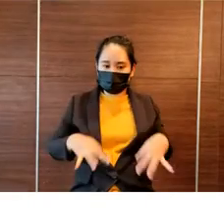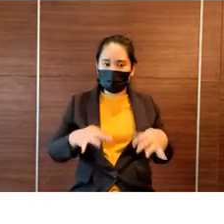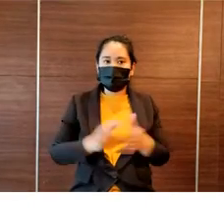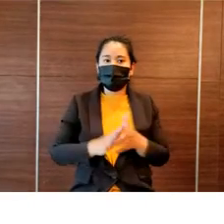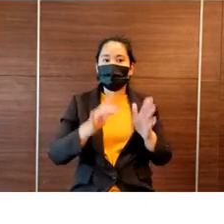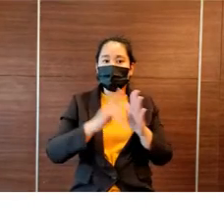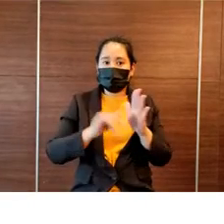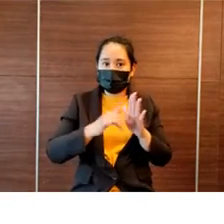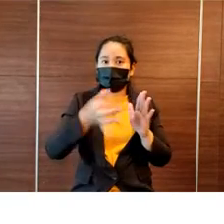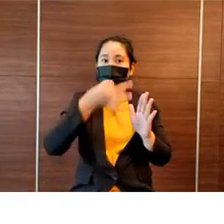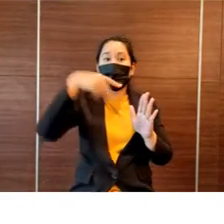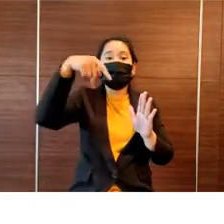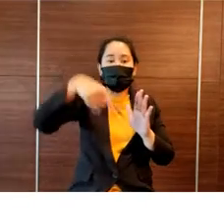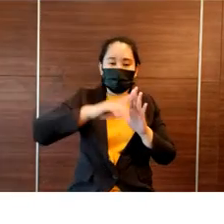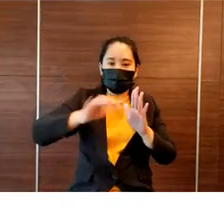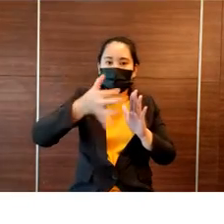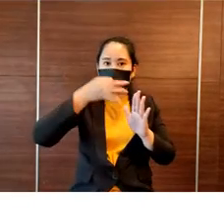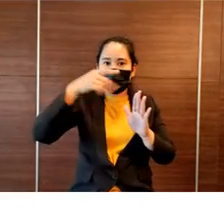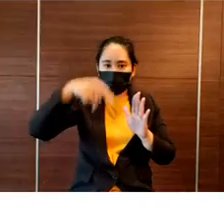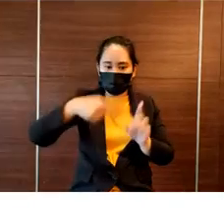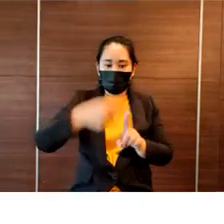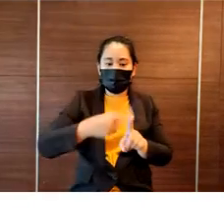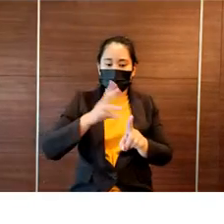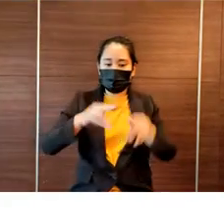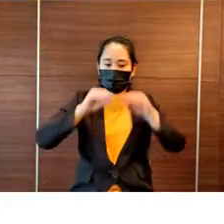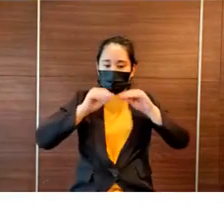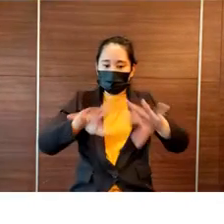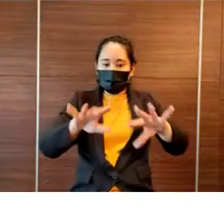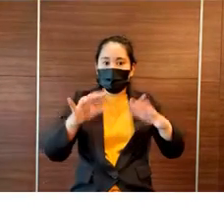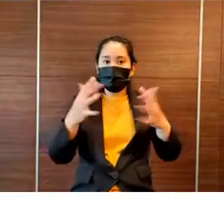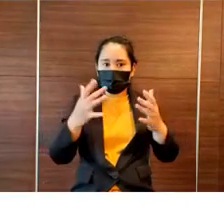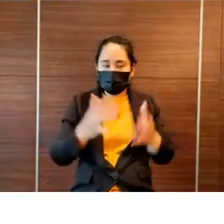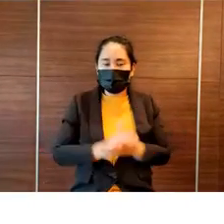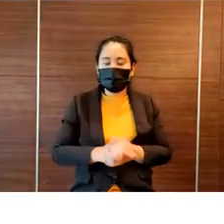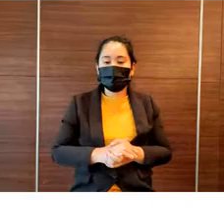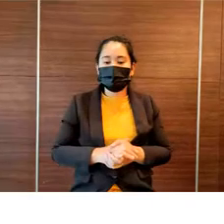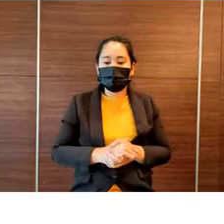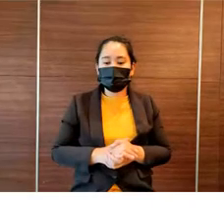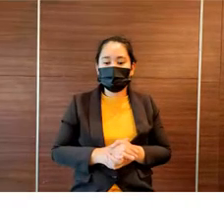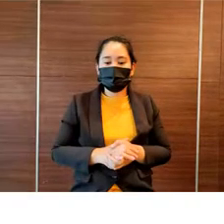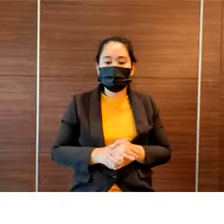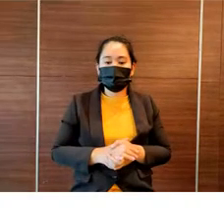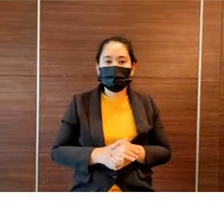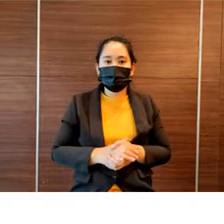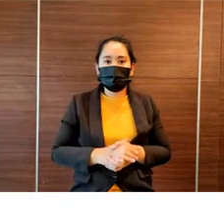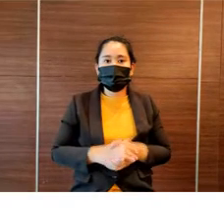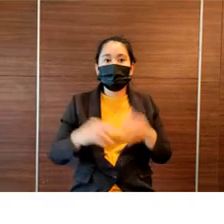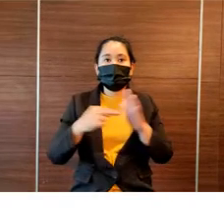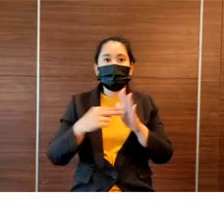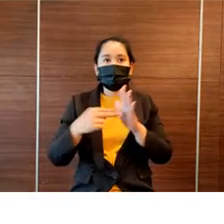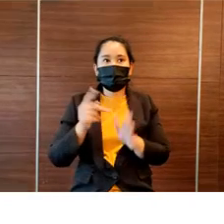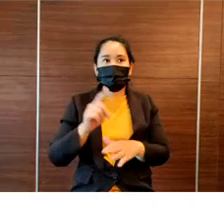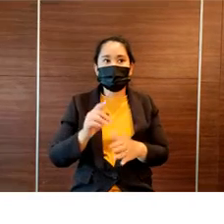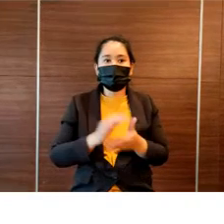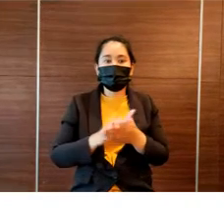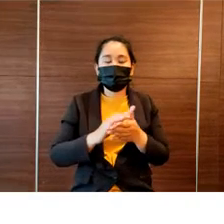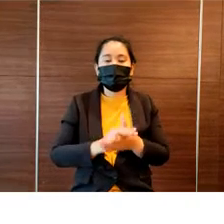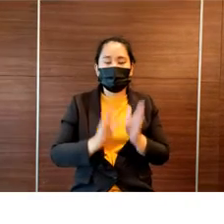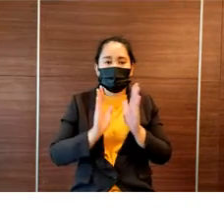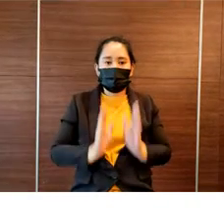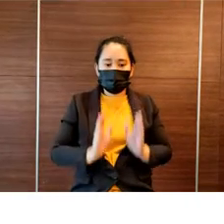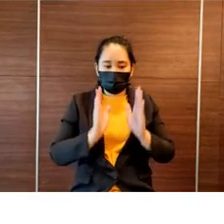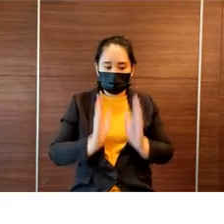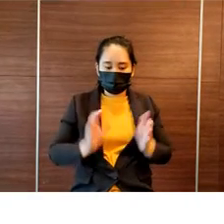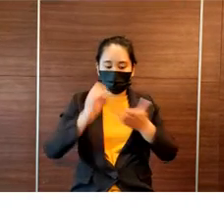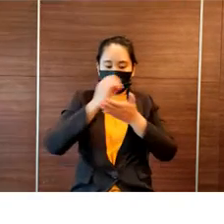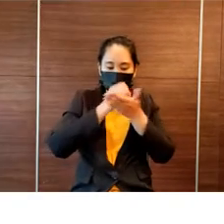ดเชื้อก็ให้ ARV เร็วที่สุด6เดือนเขาไม่แพ้เชื้อแบบ U เท่ากับ U ที่พูดที่อาจารย์ประพันธ์พูดเนี่ยคนที่ใช้คนที่หลุดจาก